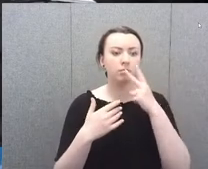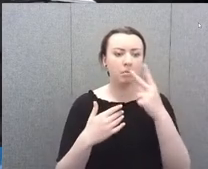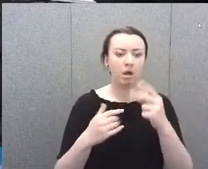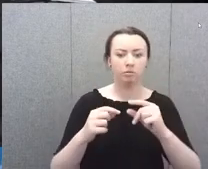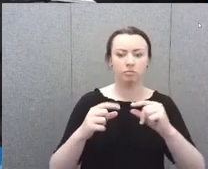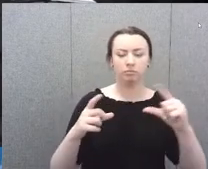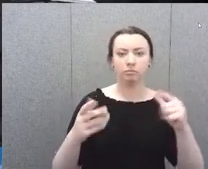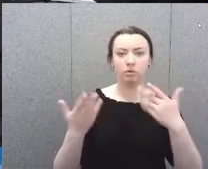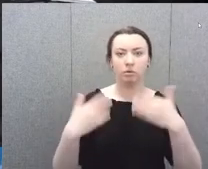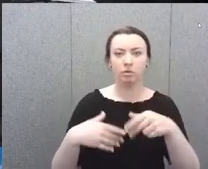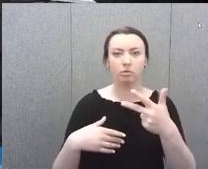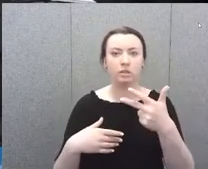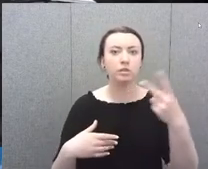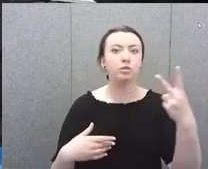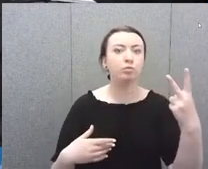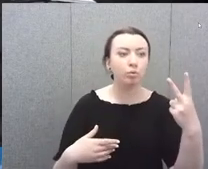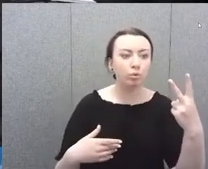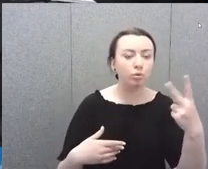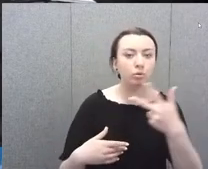В 2020 году